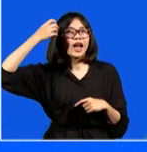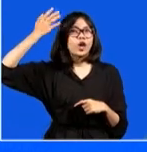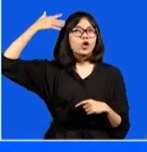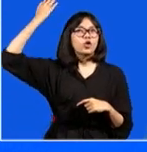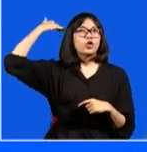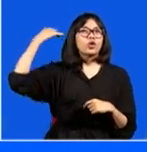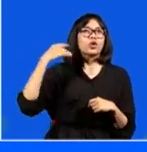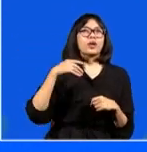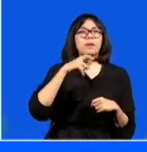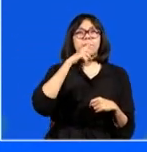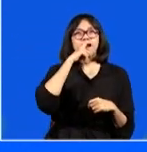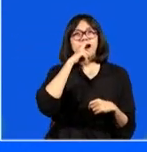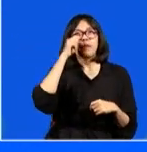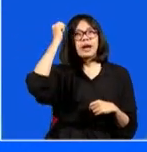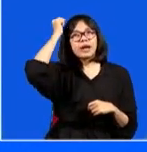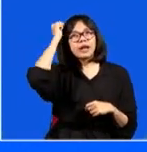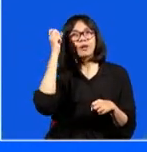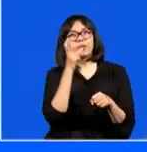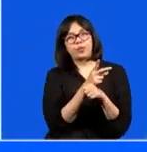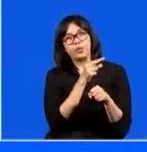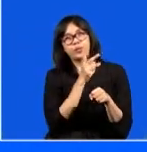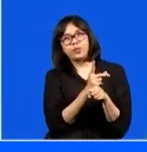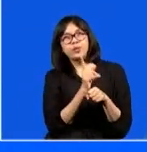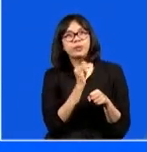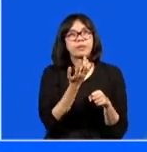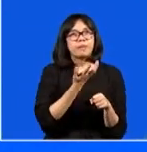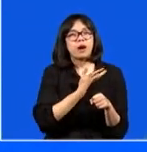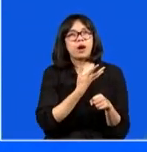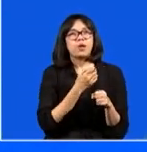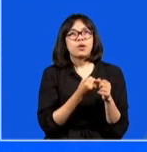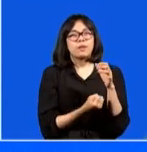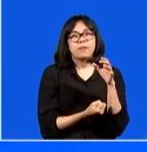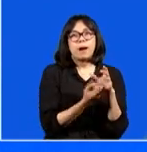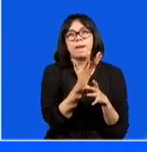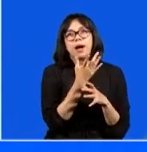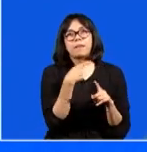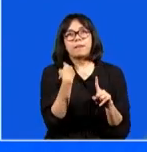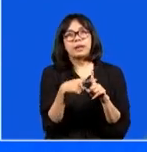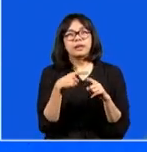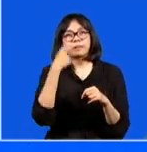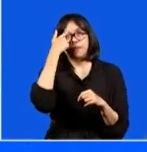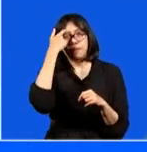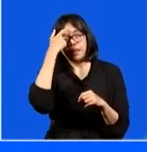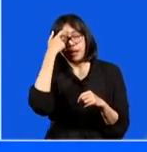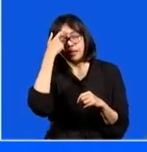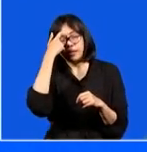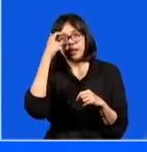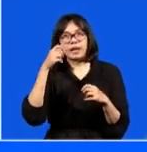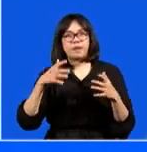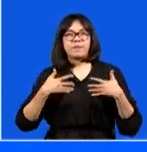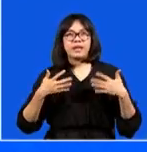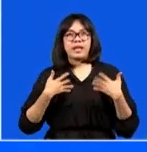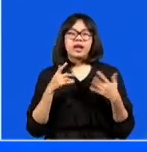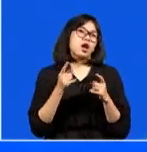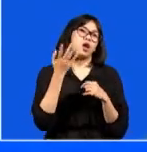perjuangan dari bapak dan ibu guru dalam mengembangkan serta menerapkan pembelajaran yang menyenangkan dan